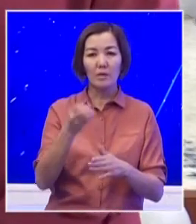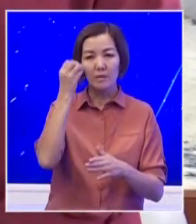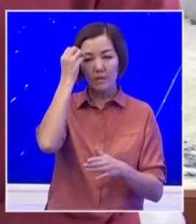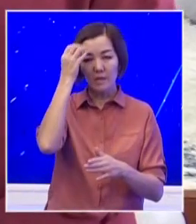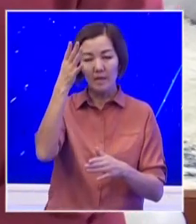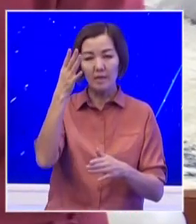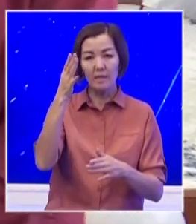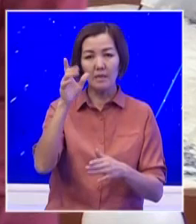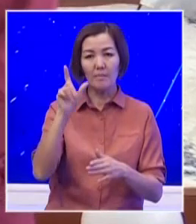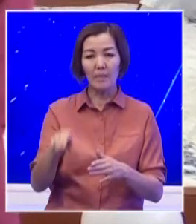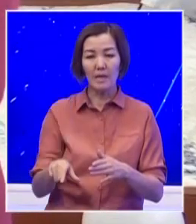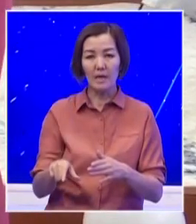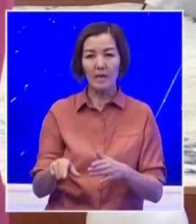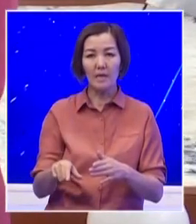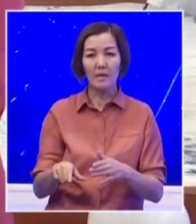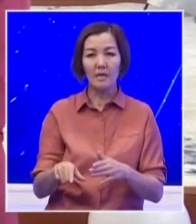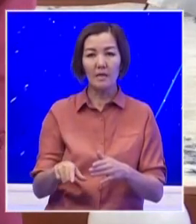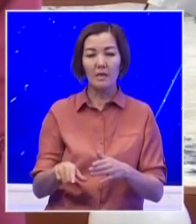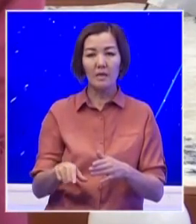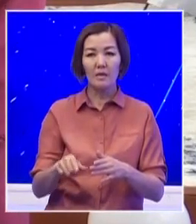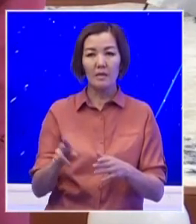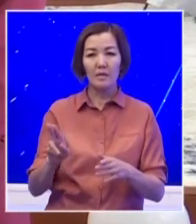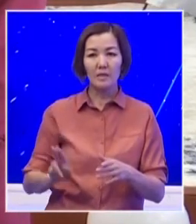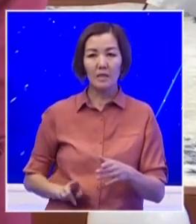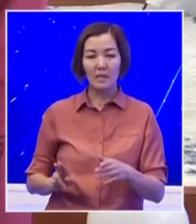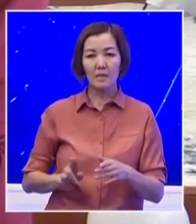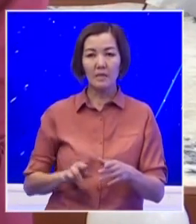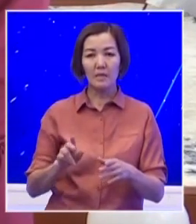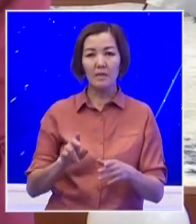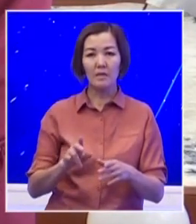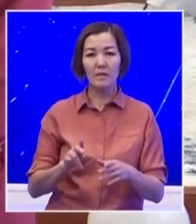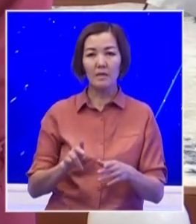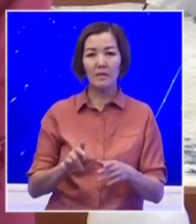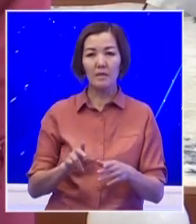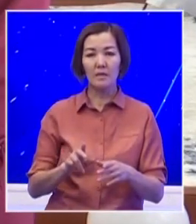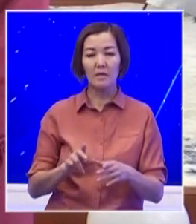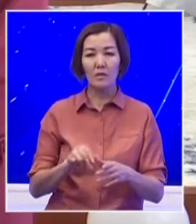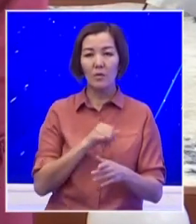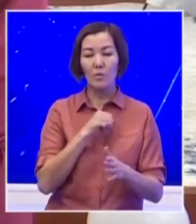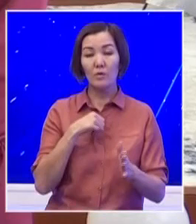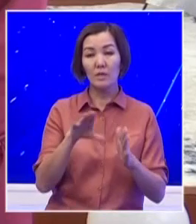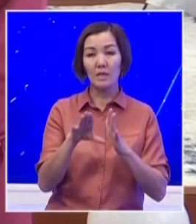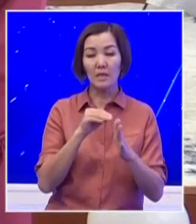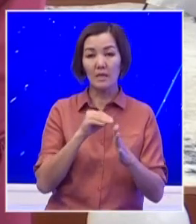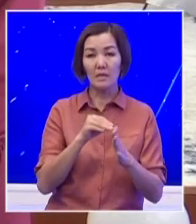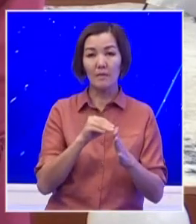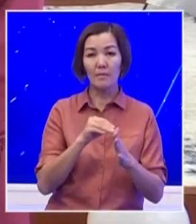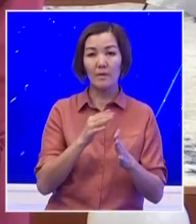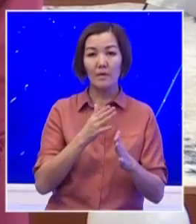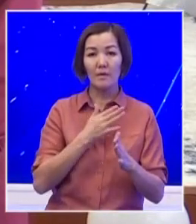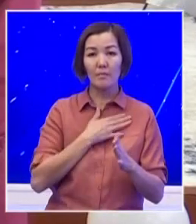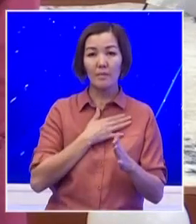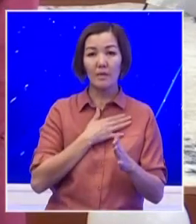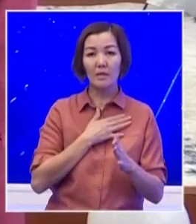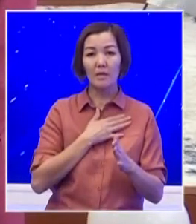жазған ақынға мектеп директоры жалпы мектеп бағалап береді оны. Сол адамға мен Заман